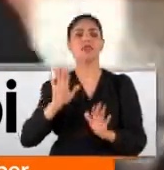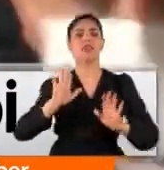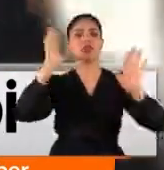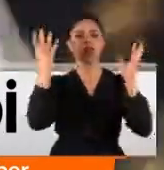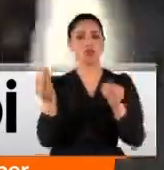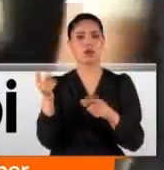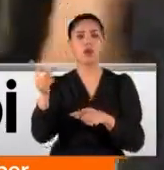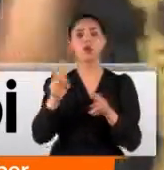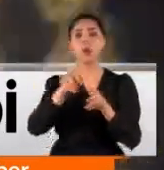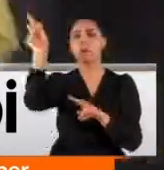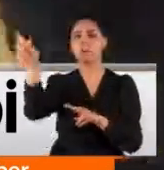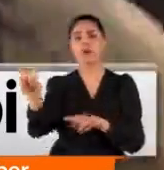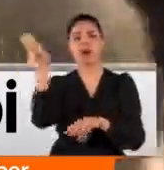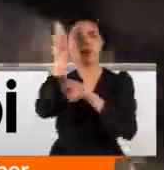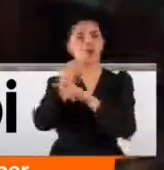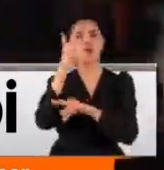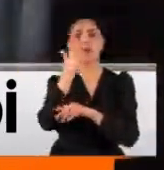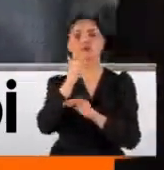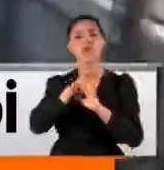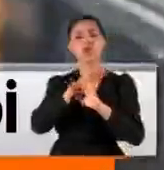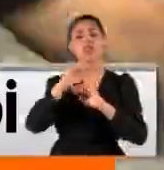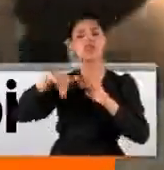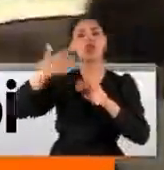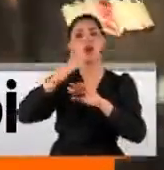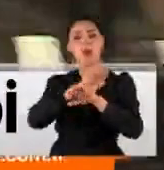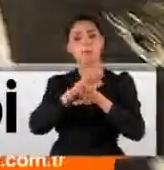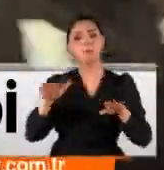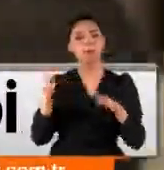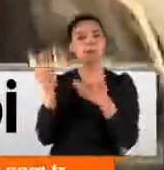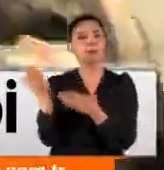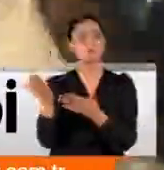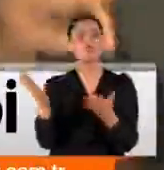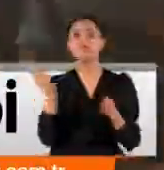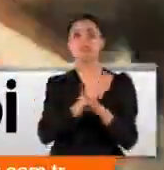teslim oldu tosuncuğun rüyası üç yıl sonra son buldu